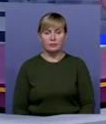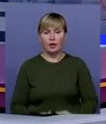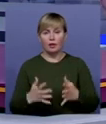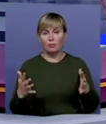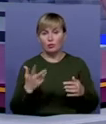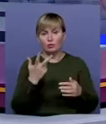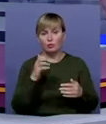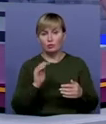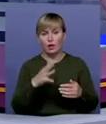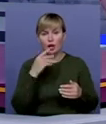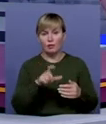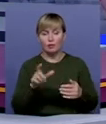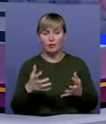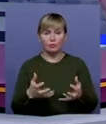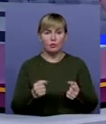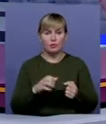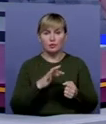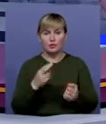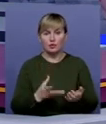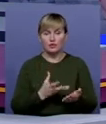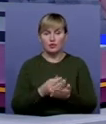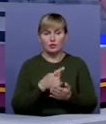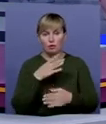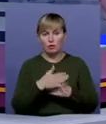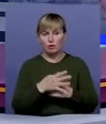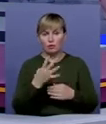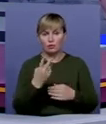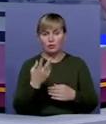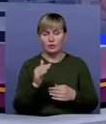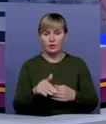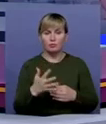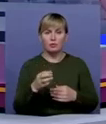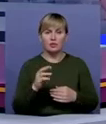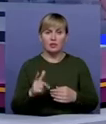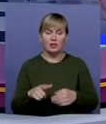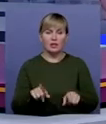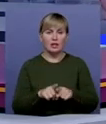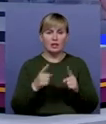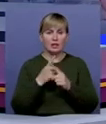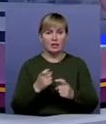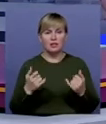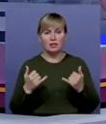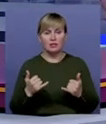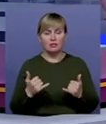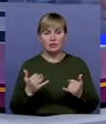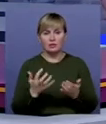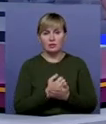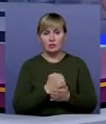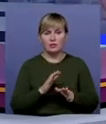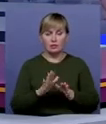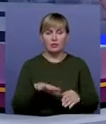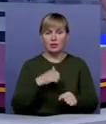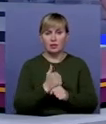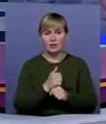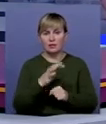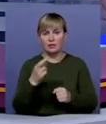Больше 300 тысяч алматинцев получили социальную выплату в размере 42 500 тенге. Такие данные сегодня привел замглавы управления